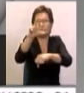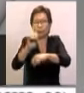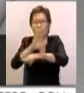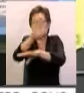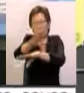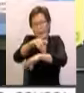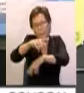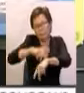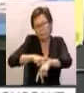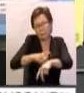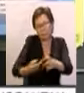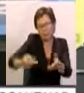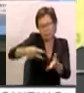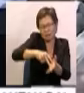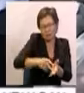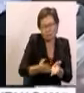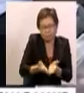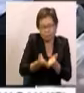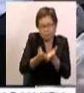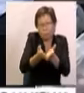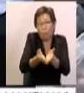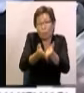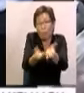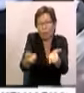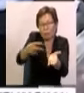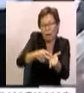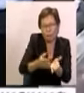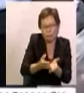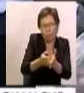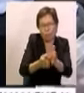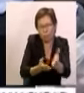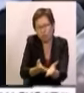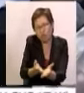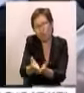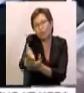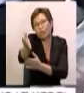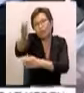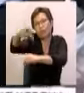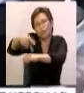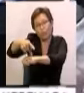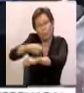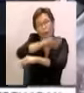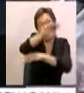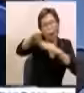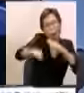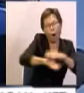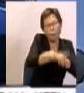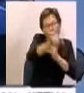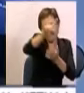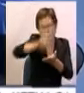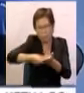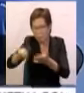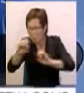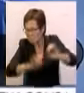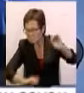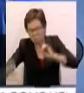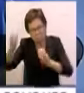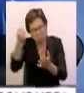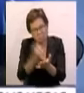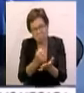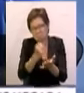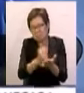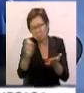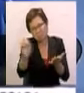petang ketika mereka menaiki sebuah pambot dipercayai menuju ke Filipina. Kesemua yang diperiksa tidak memiliki